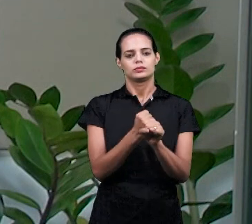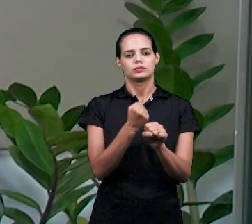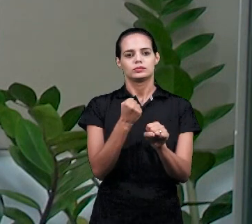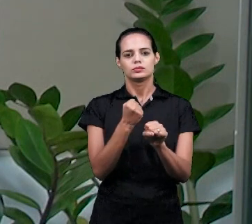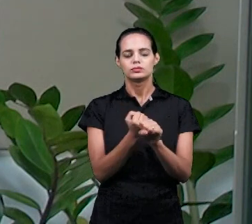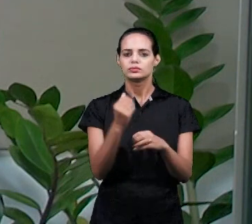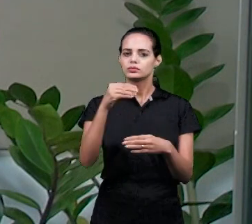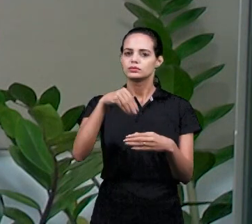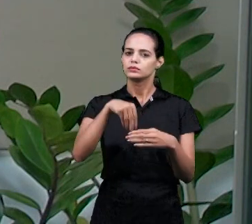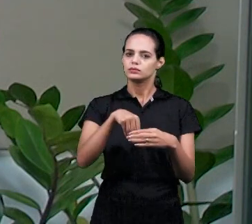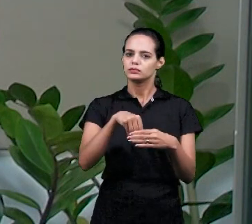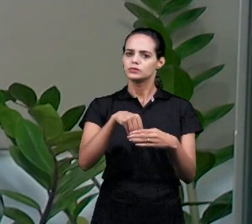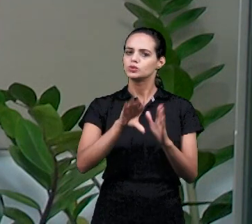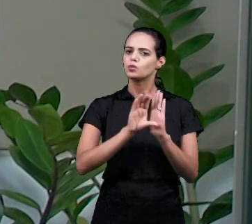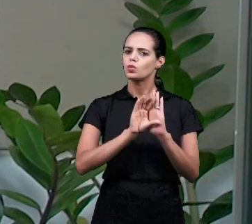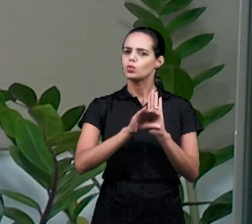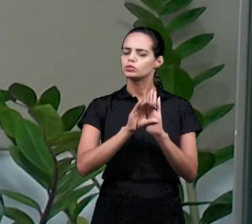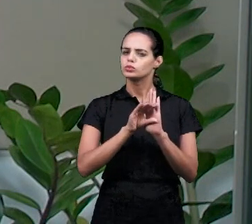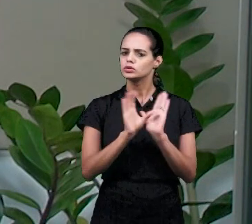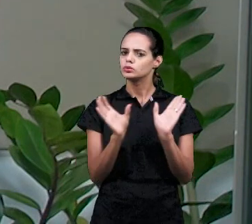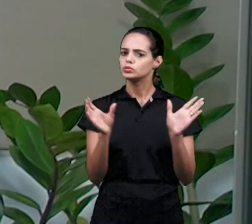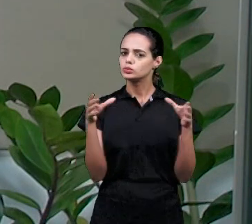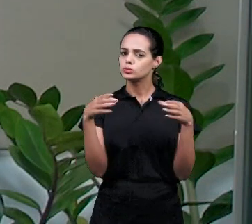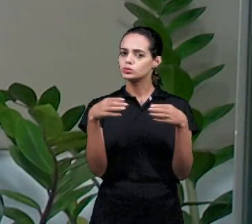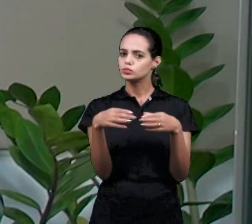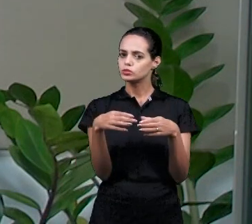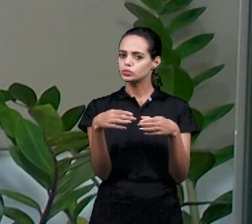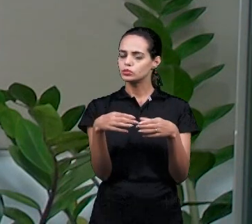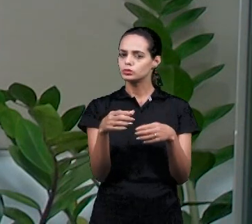un contexte, dans un ensemble, comme c'était